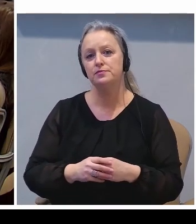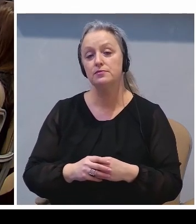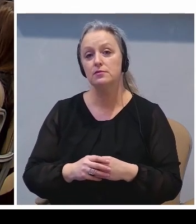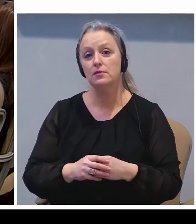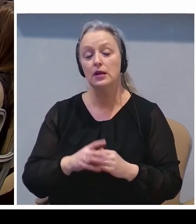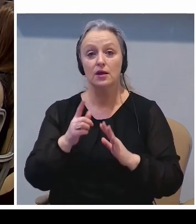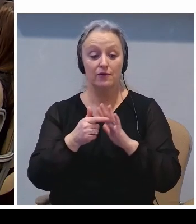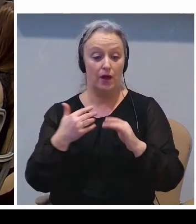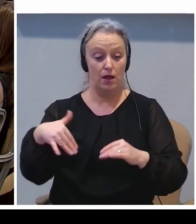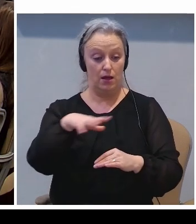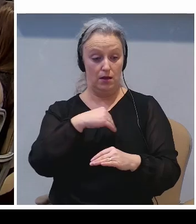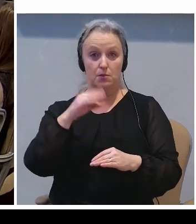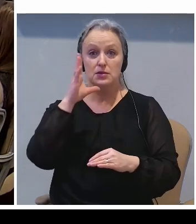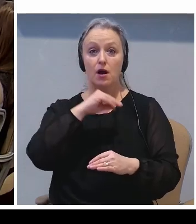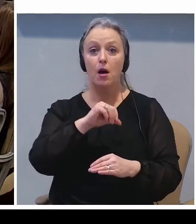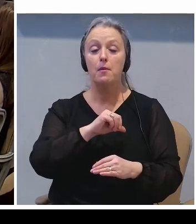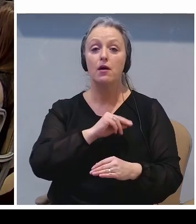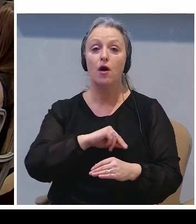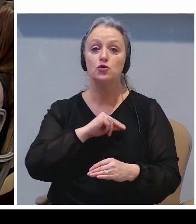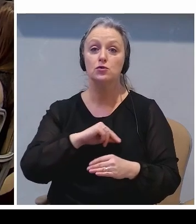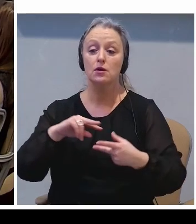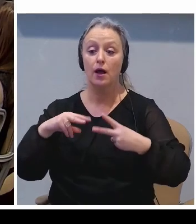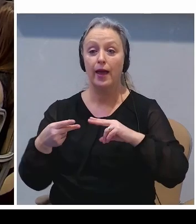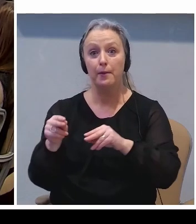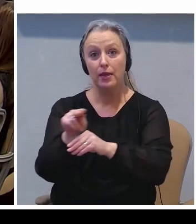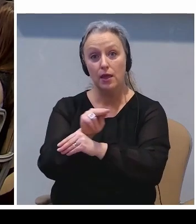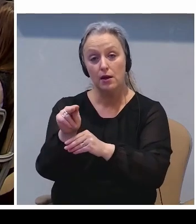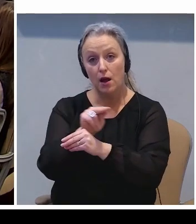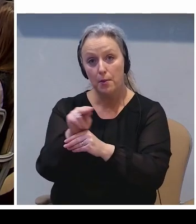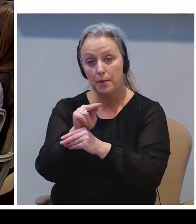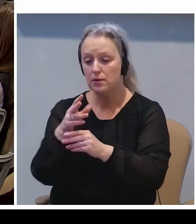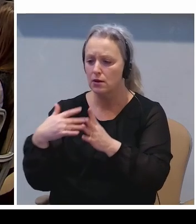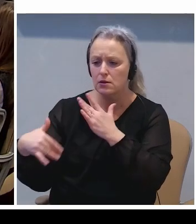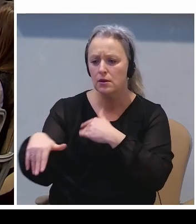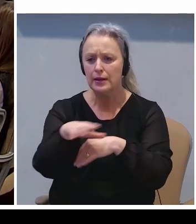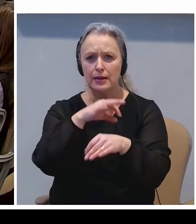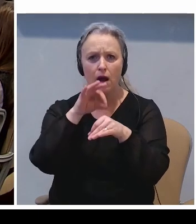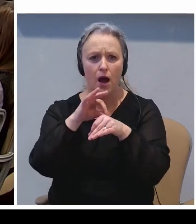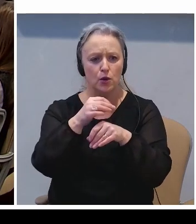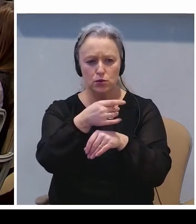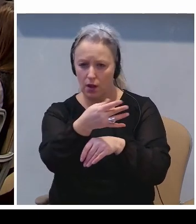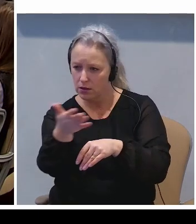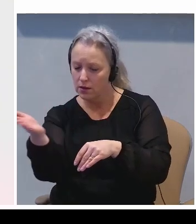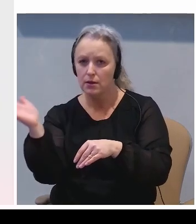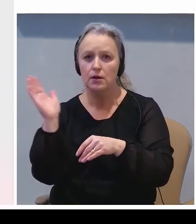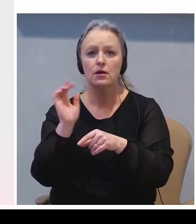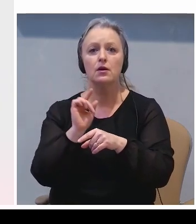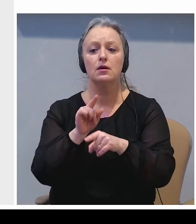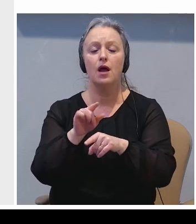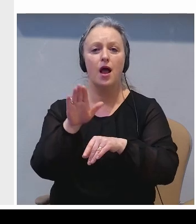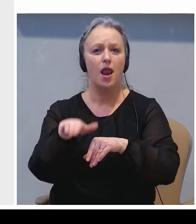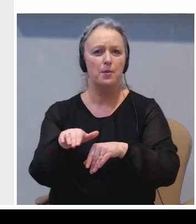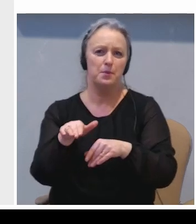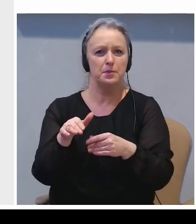Ja me saame kasutada geeniteraapiat kõigi selliste haiguste puhul, mille puhul laps ei